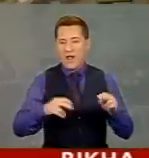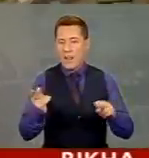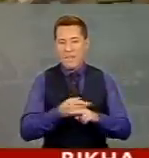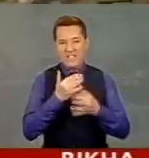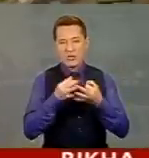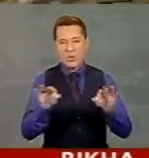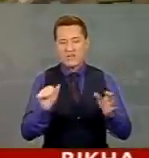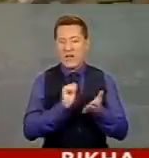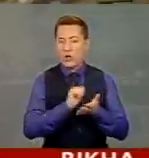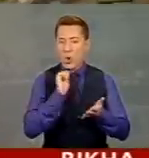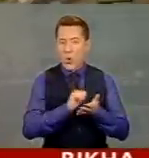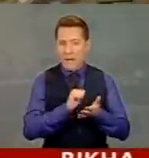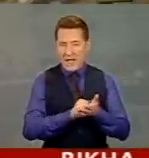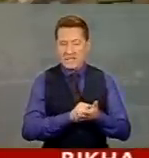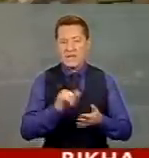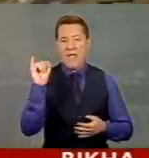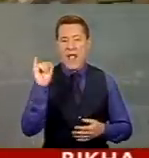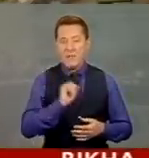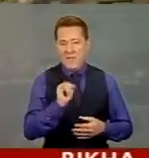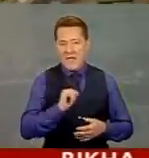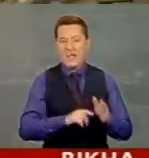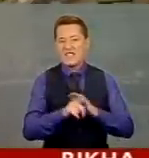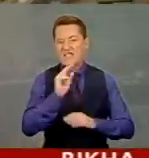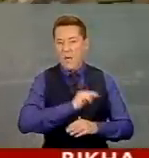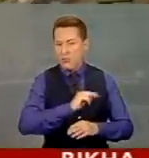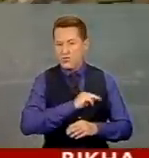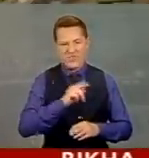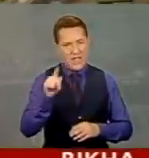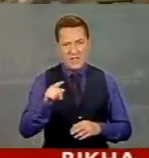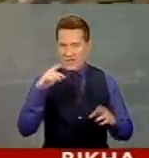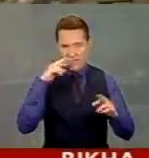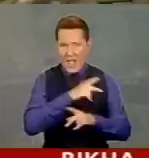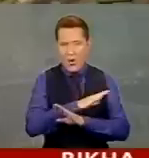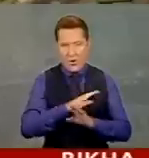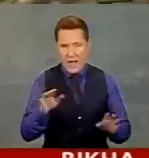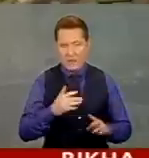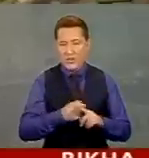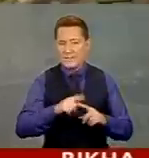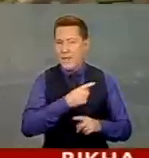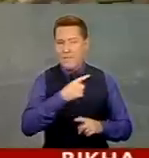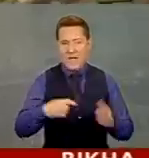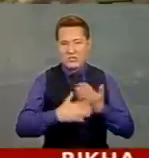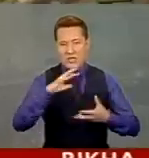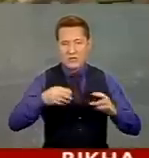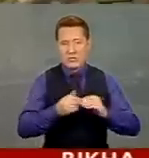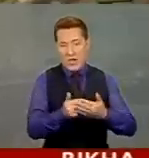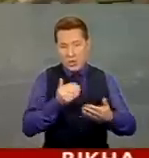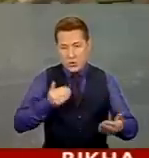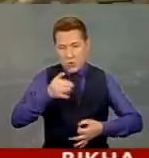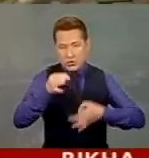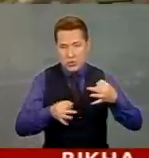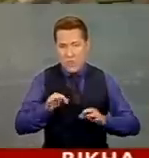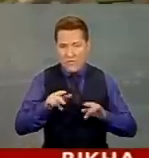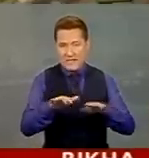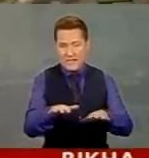дозвільних документів і запущено її також зовсім некоректно. Це, в усякому разі, перші результати досудового слідства. Його